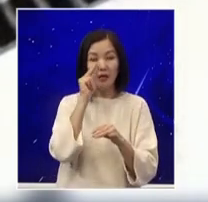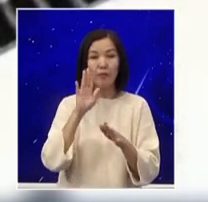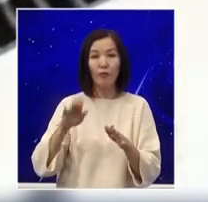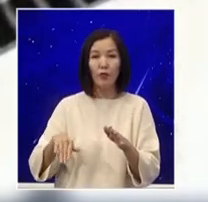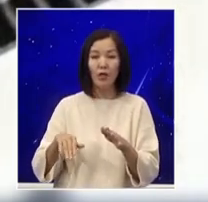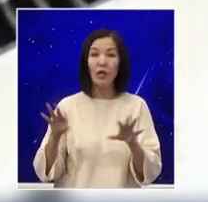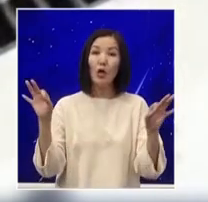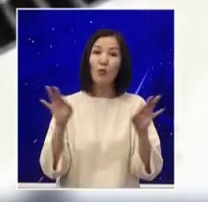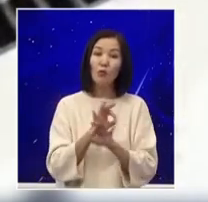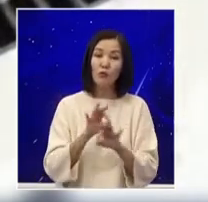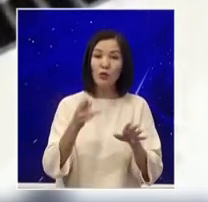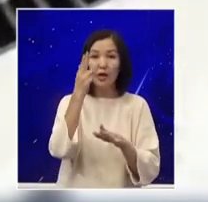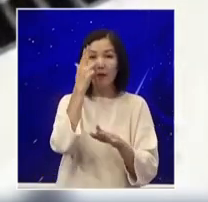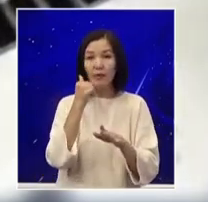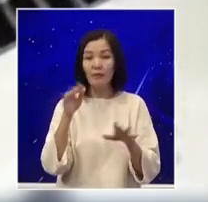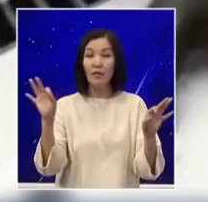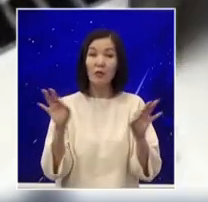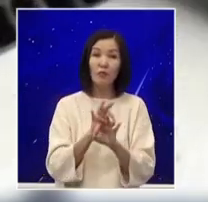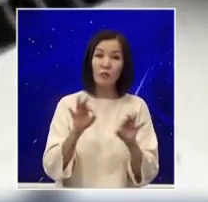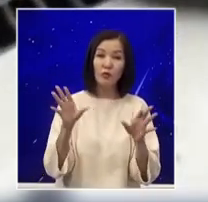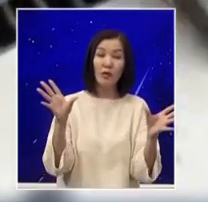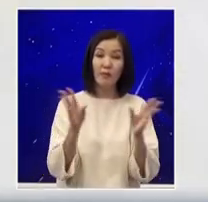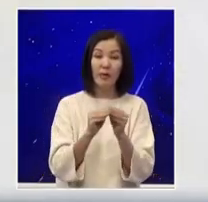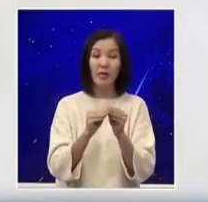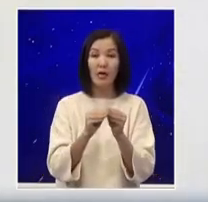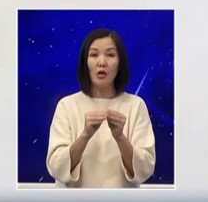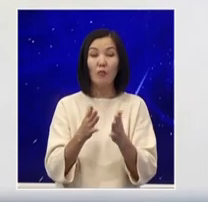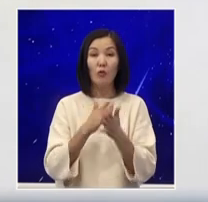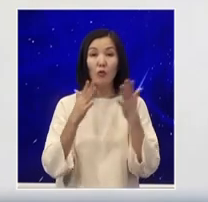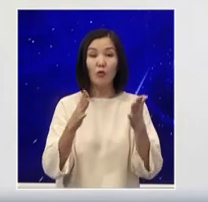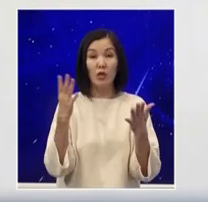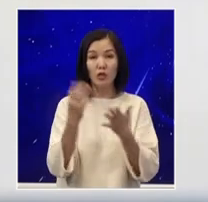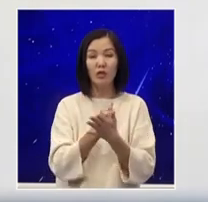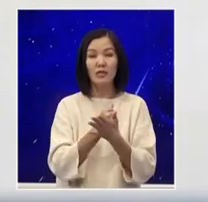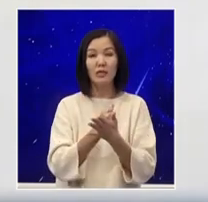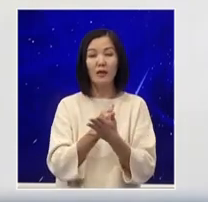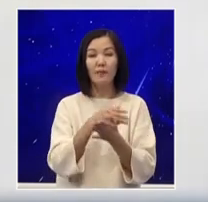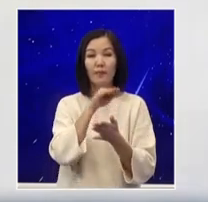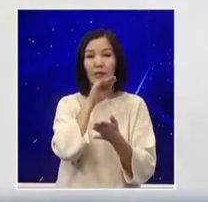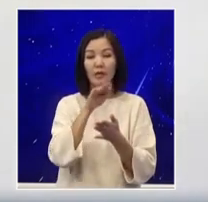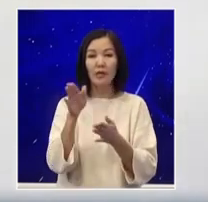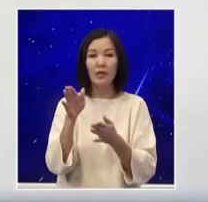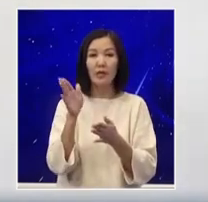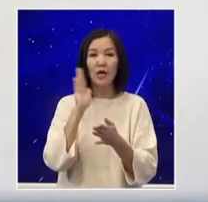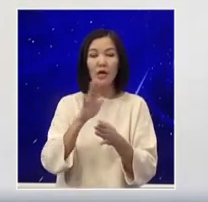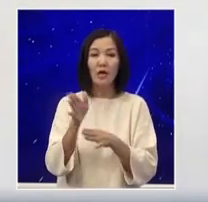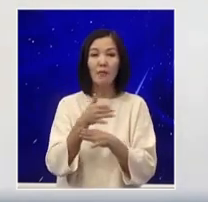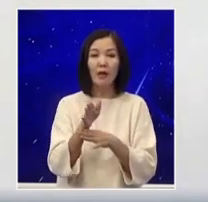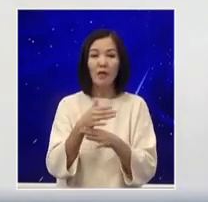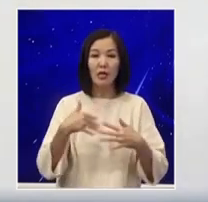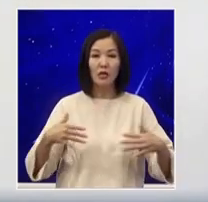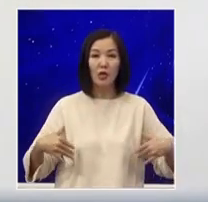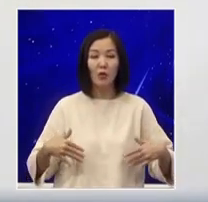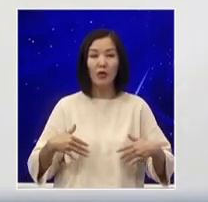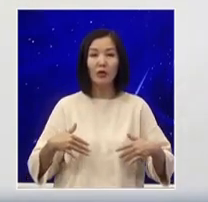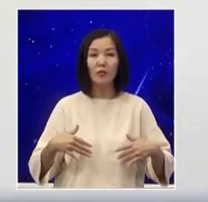Артынша музыкаға бейімделіп, әндетуді бастаған. Ғалымдар мұны үлкен жетістік санап отыр, себебі итбалықтар жануарларға тән емес